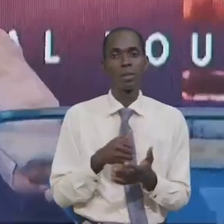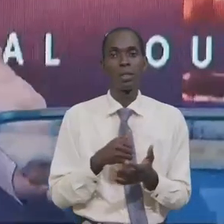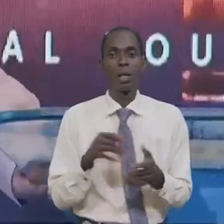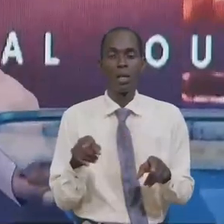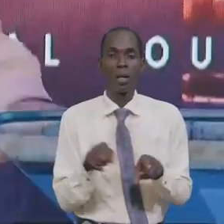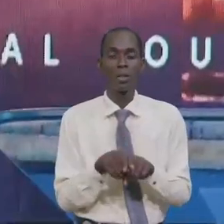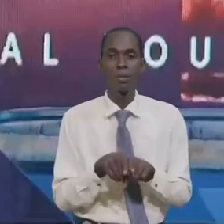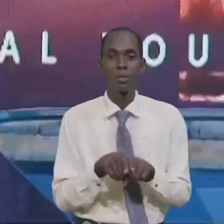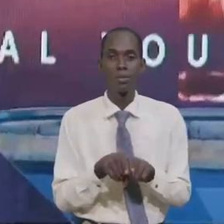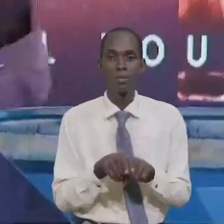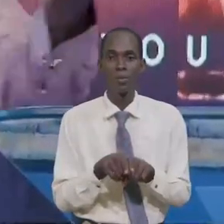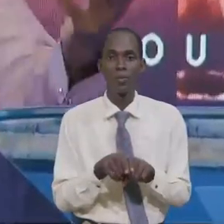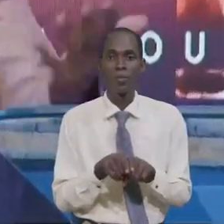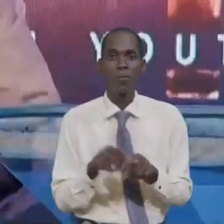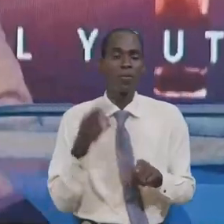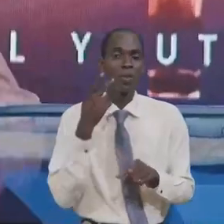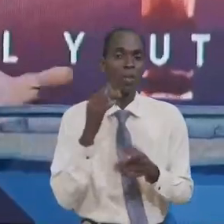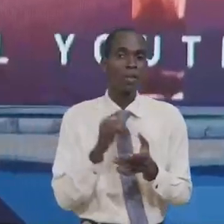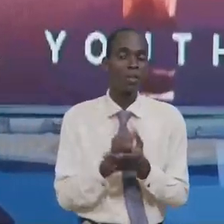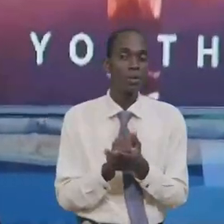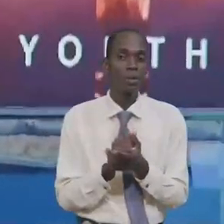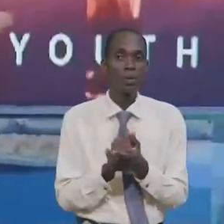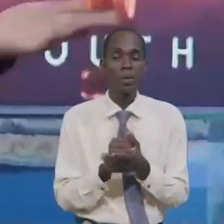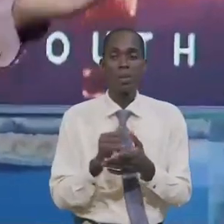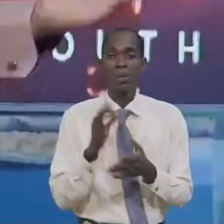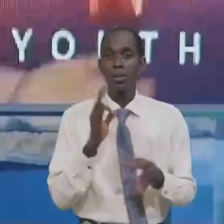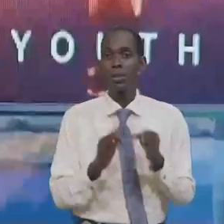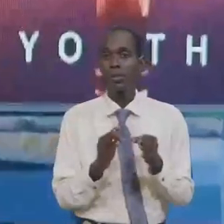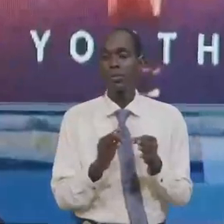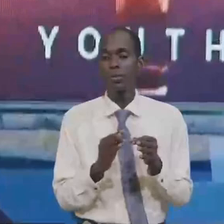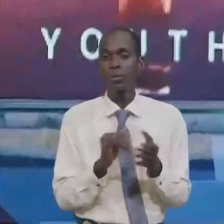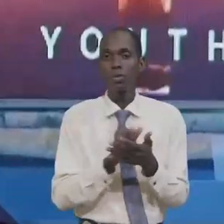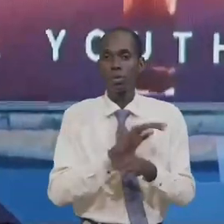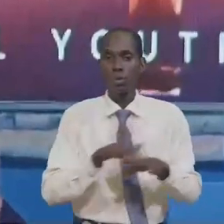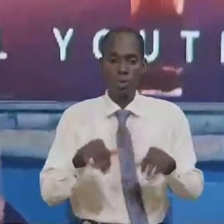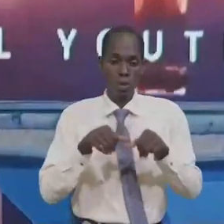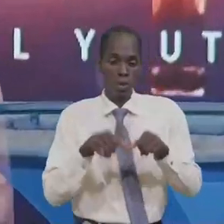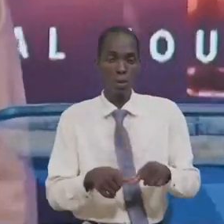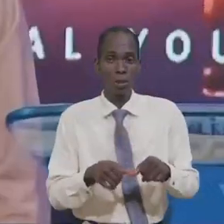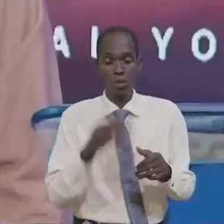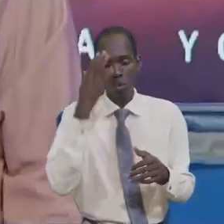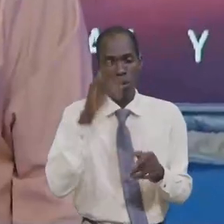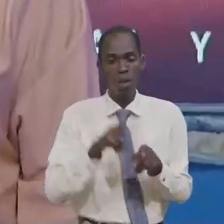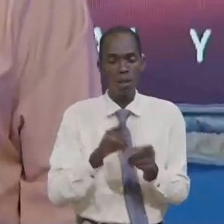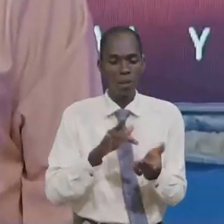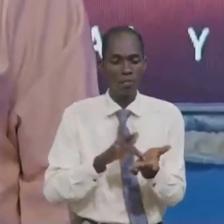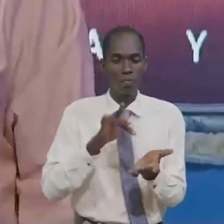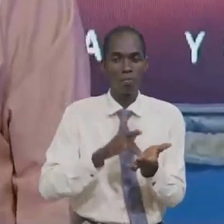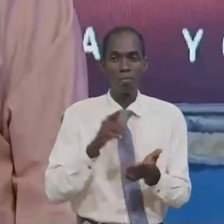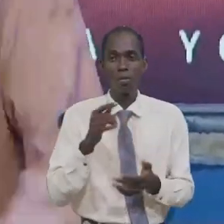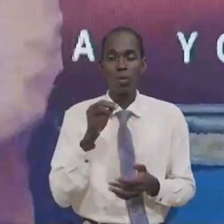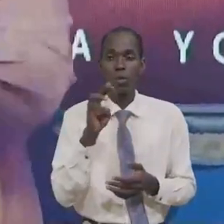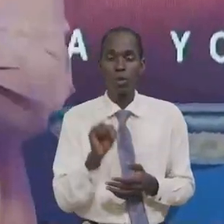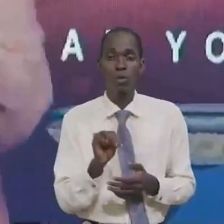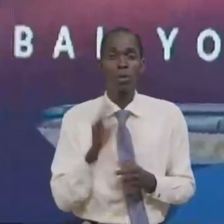comme une enveloppe sur laquelle on met de timbres vous voyez le timbre est